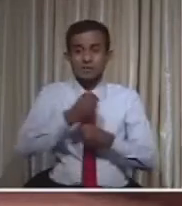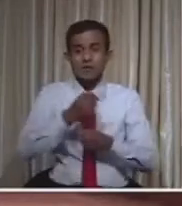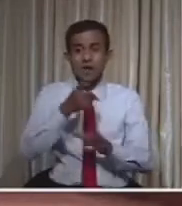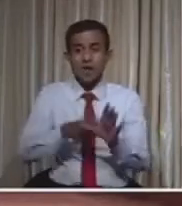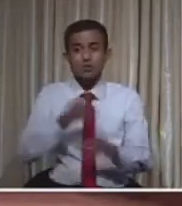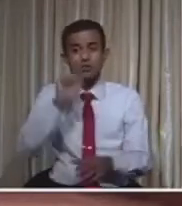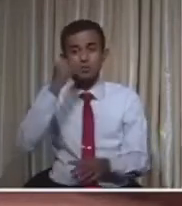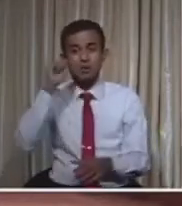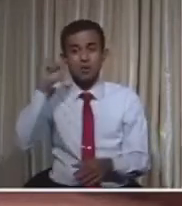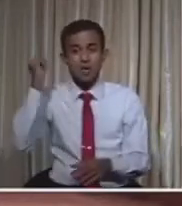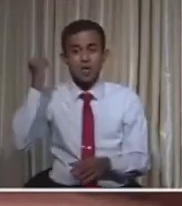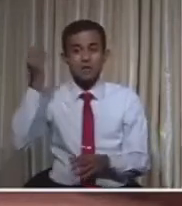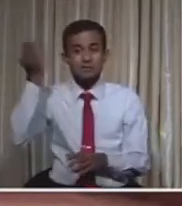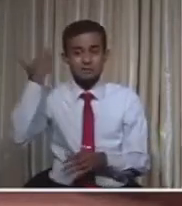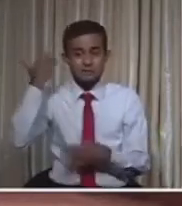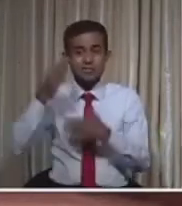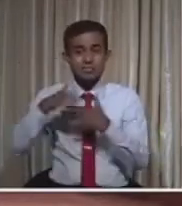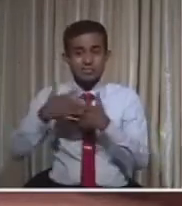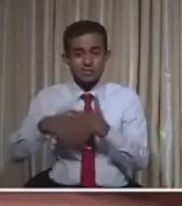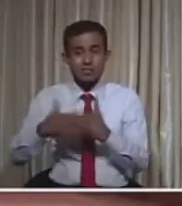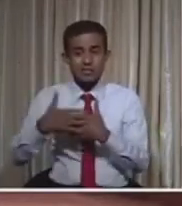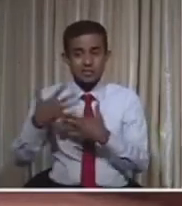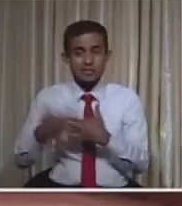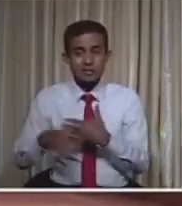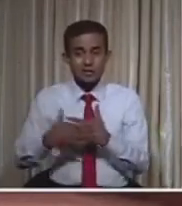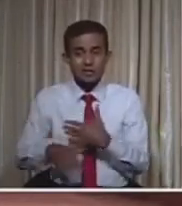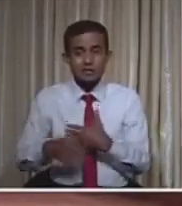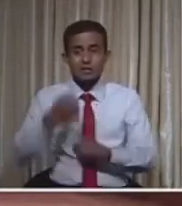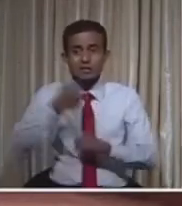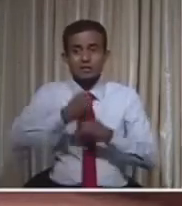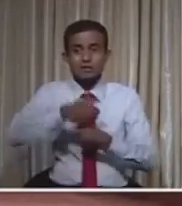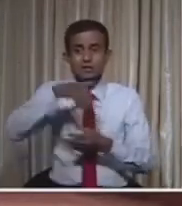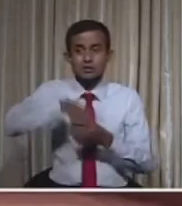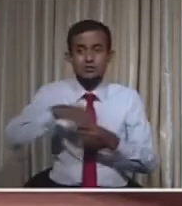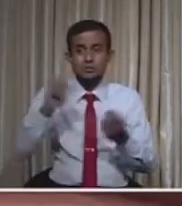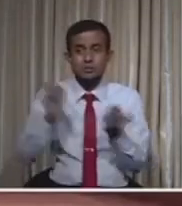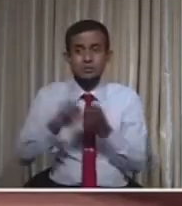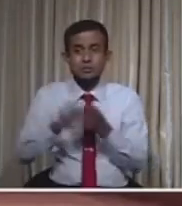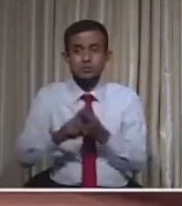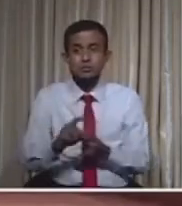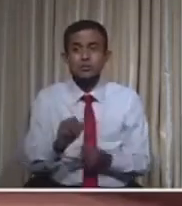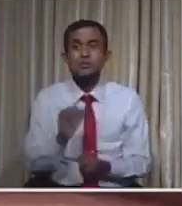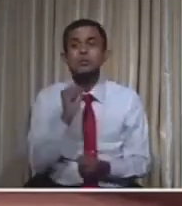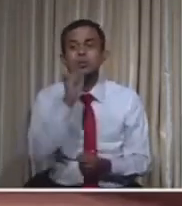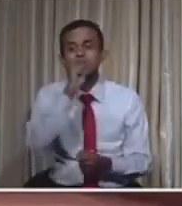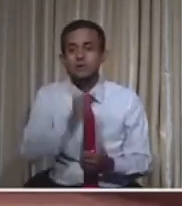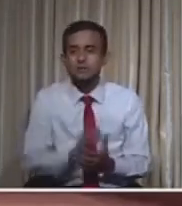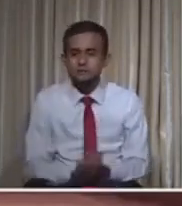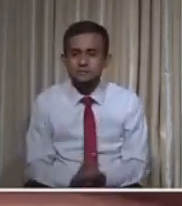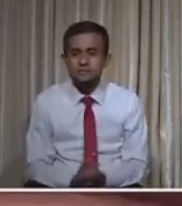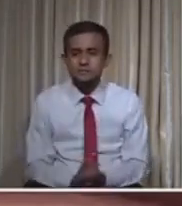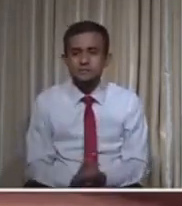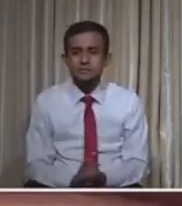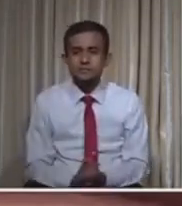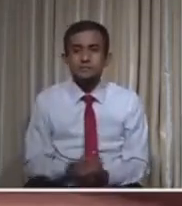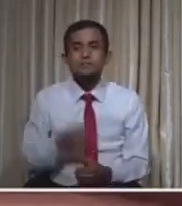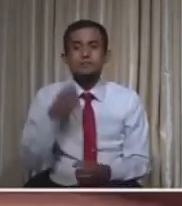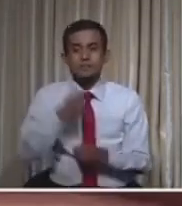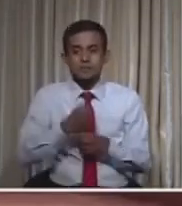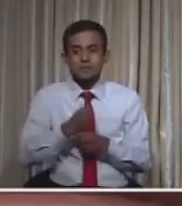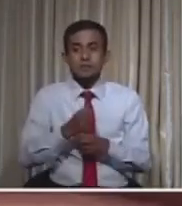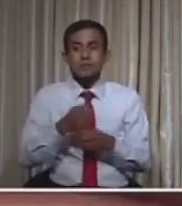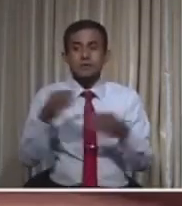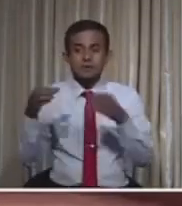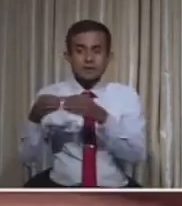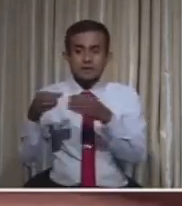50ක 60ක කාලය තුල ඔප්පු කරලා තියෙනවා. ආණ්ඩු ඇතුලේ ගහගත්තාම මොකද සිද්ධ වෙන්නේ කියලා. අද මේ ආණ්ඩුවත් සඳහන්